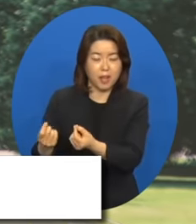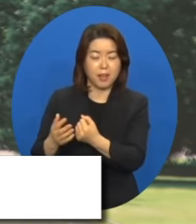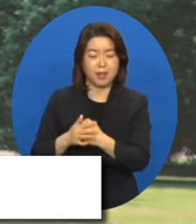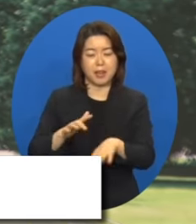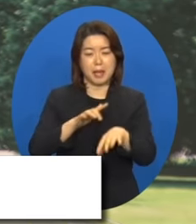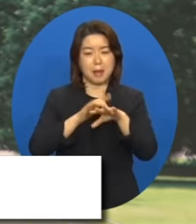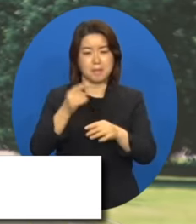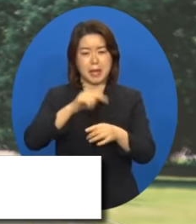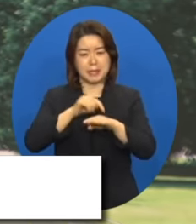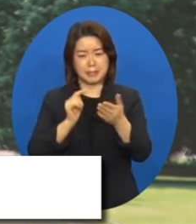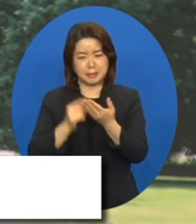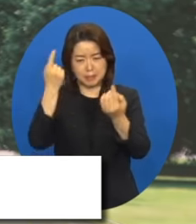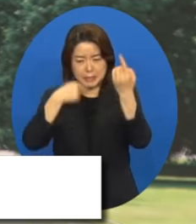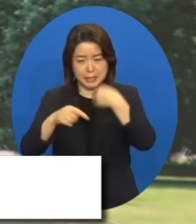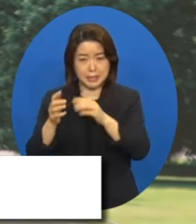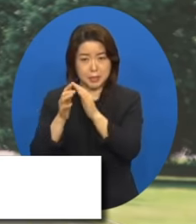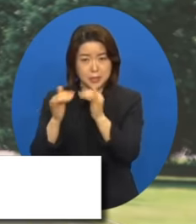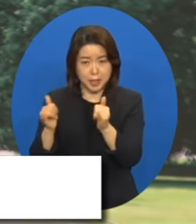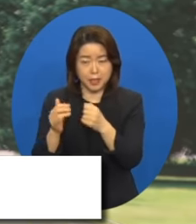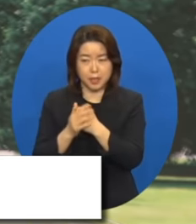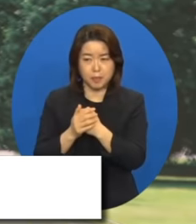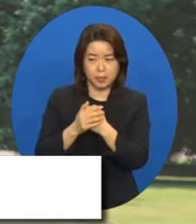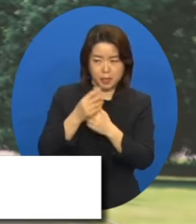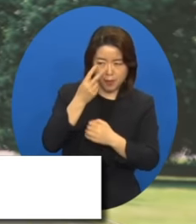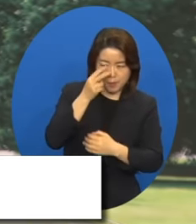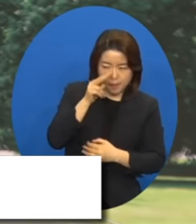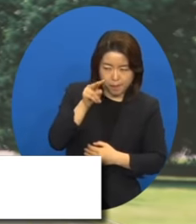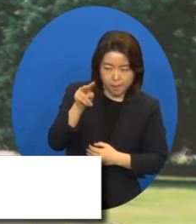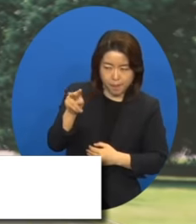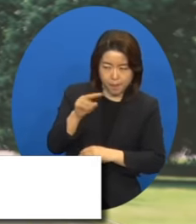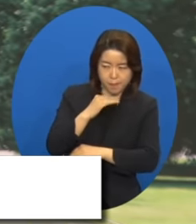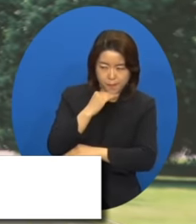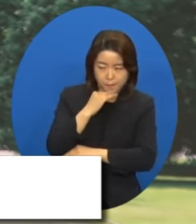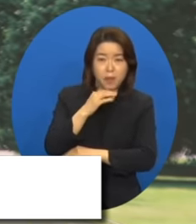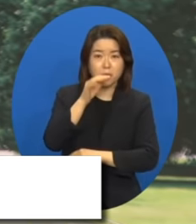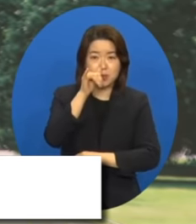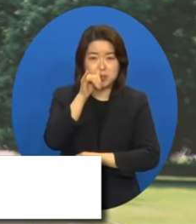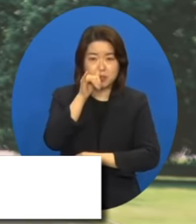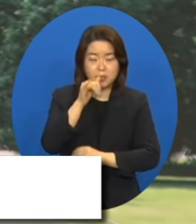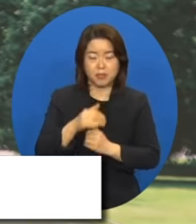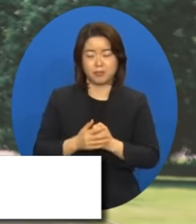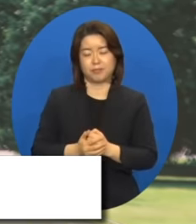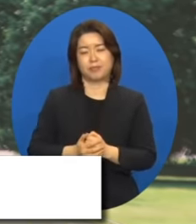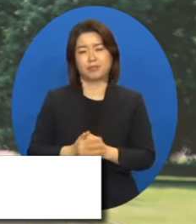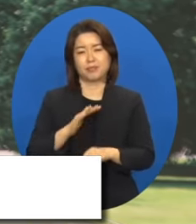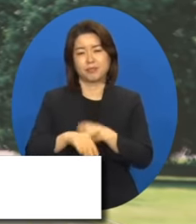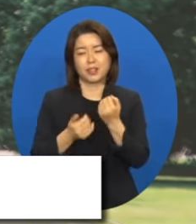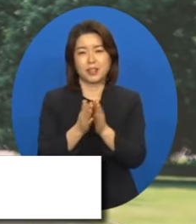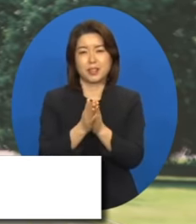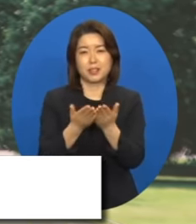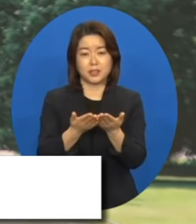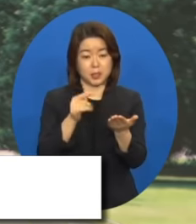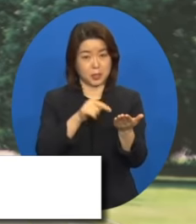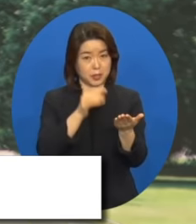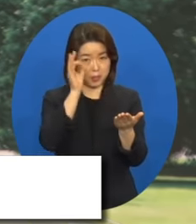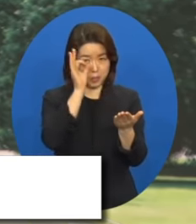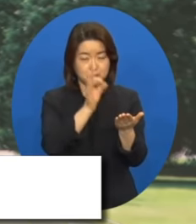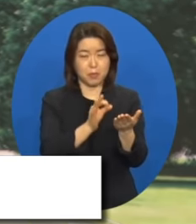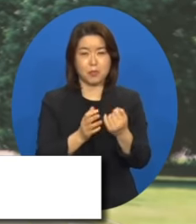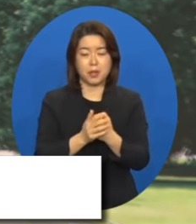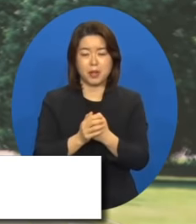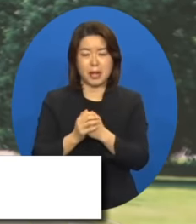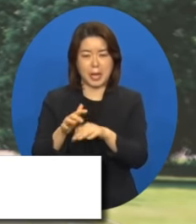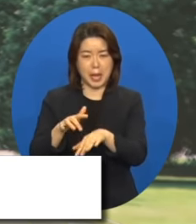마음에 상처받은 사람을 노려보고 있으니까. 여러분 성경에 보면 마귀를